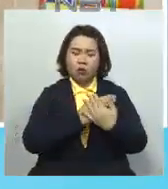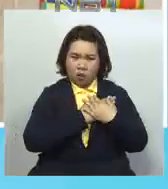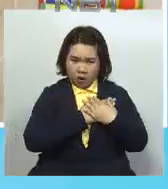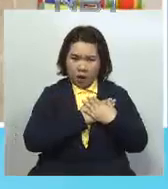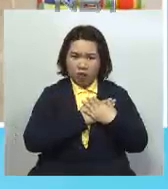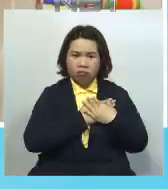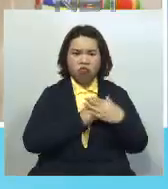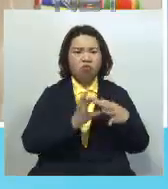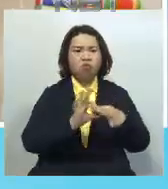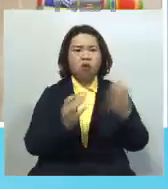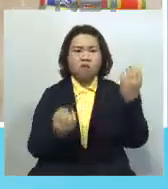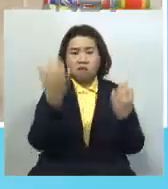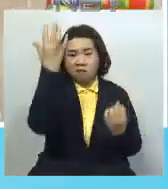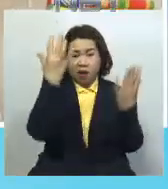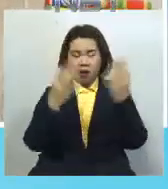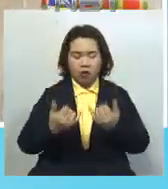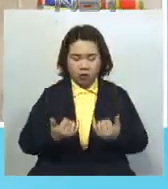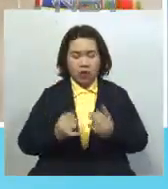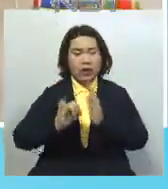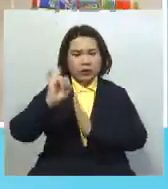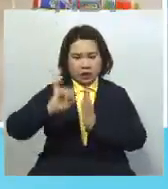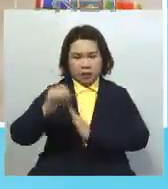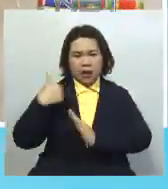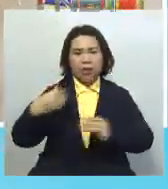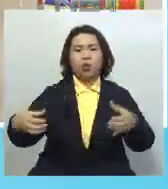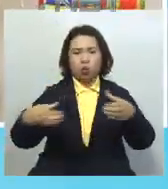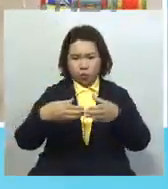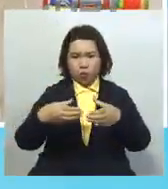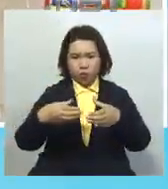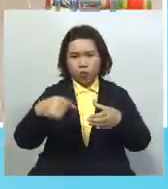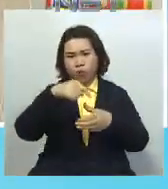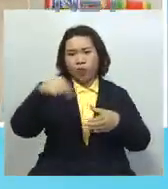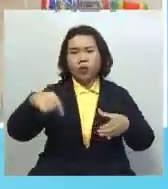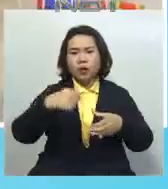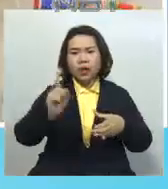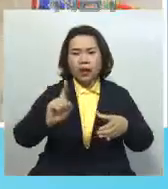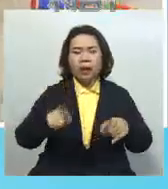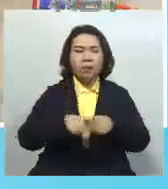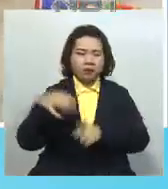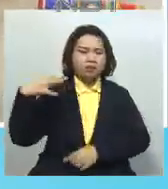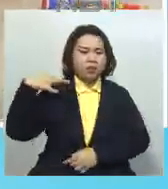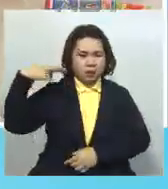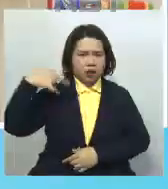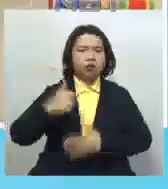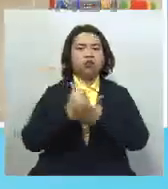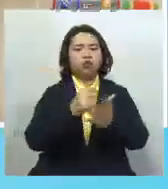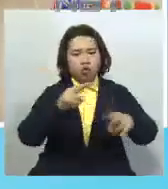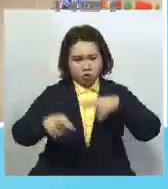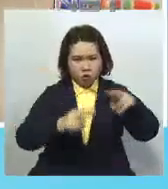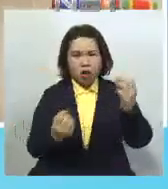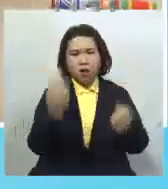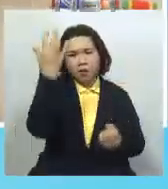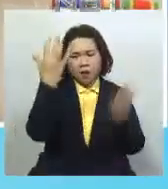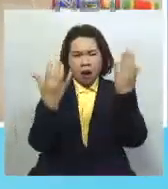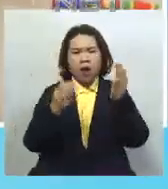งแหนขณะนี้ในส่วนของจังหวัดเชียงใหม่เองนะเรามีเครือข่ายนะครับเครือข่ายในการอาสาป้องกันรักษาป่าเนี่ยประมา